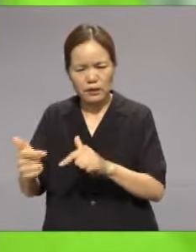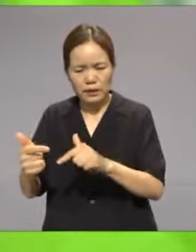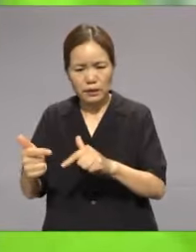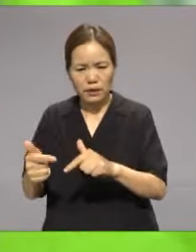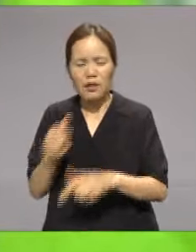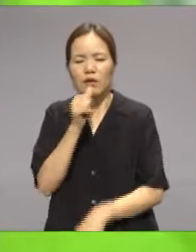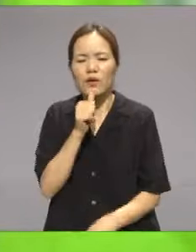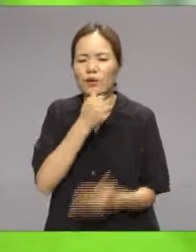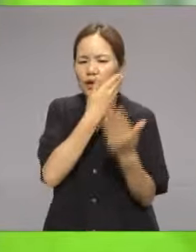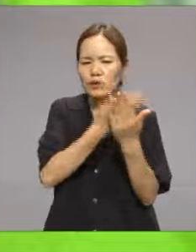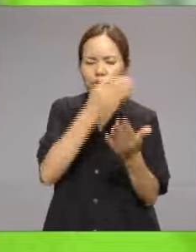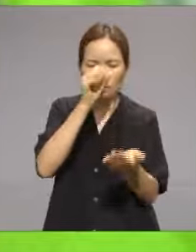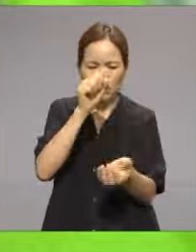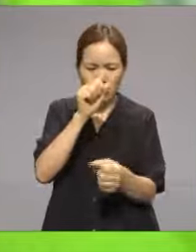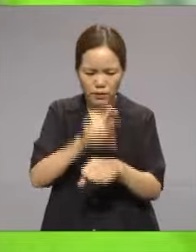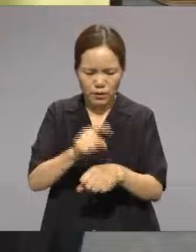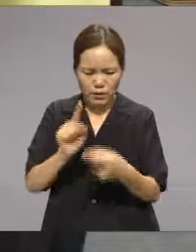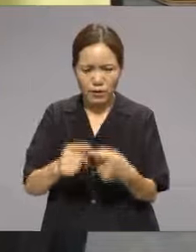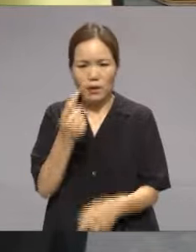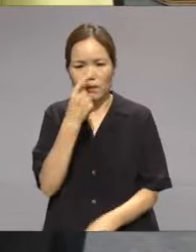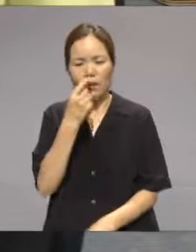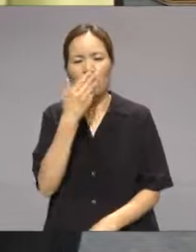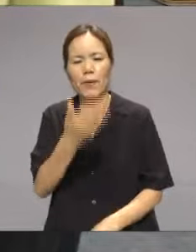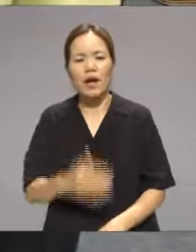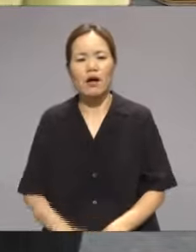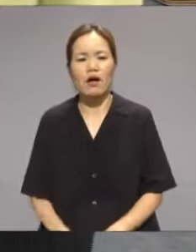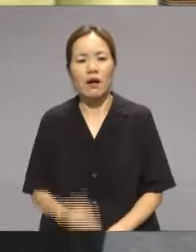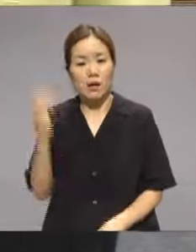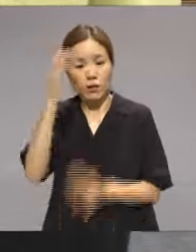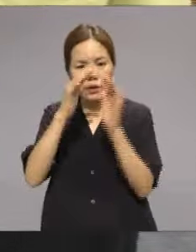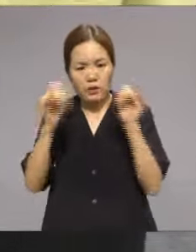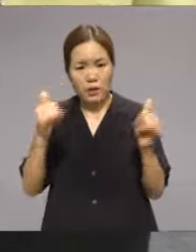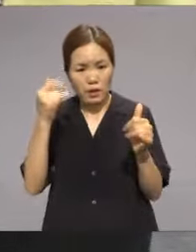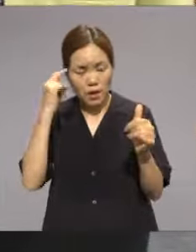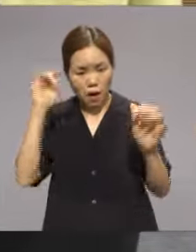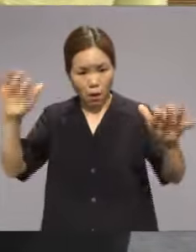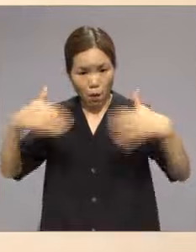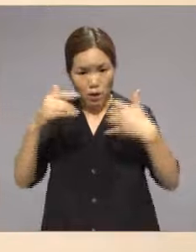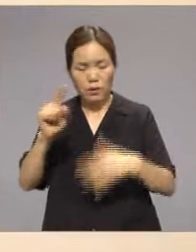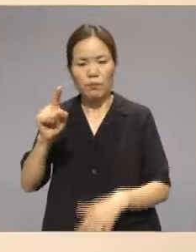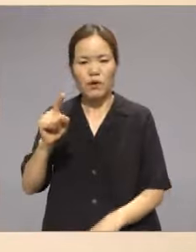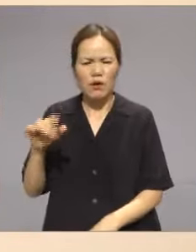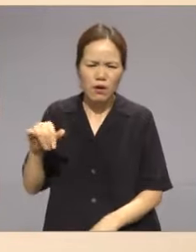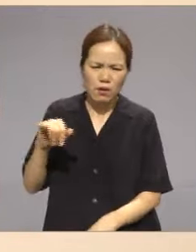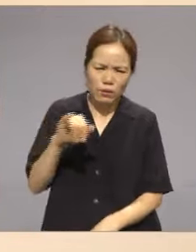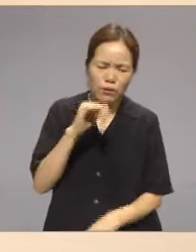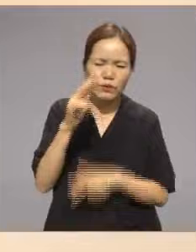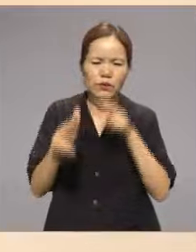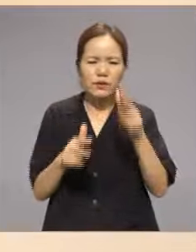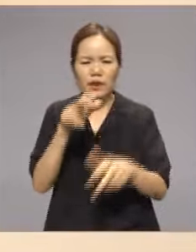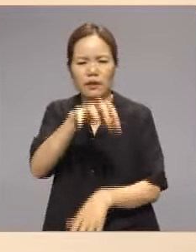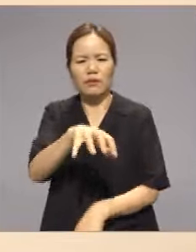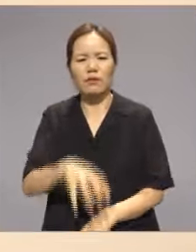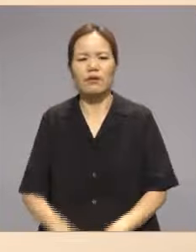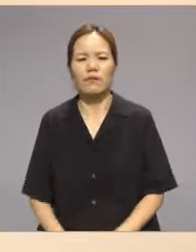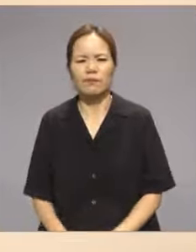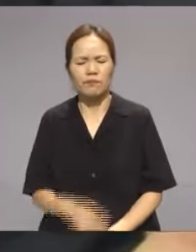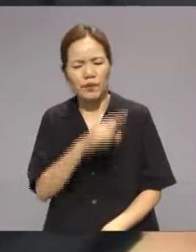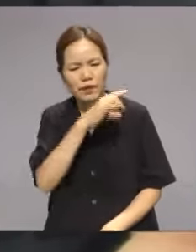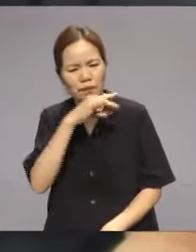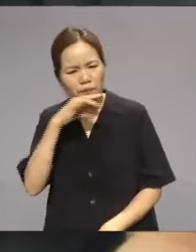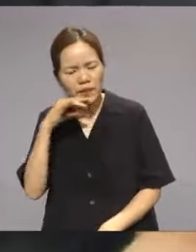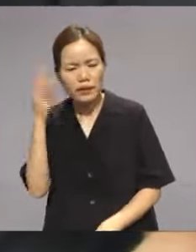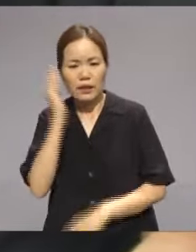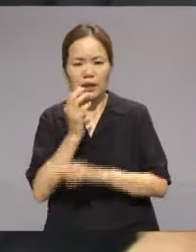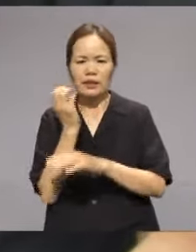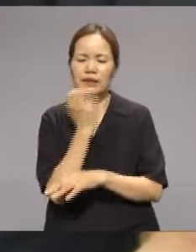콩의 중요성을 학습할 수 있습니다. 관람객들의 눈길을 사로잡은 곳은 곤충산업관. 핑크와 하늘색